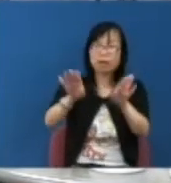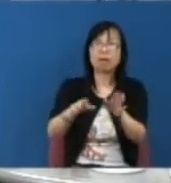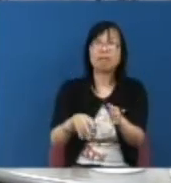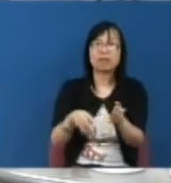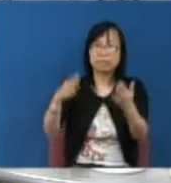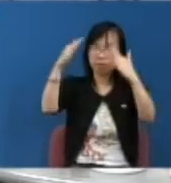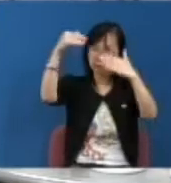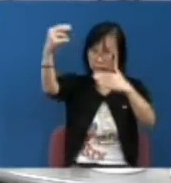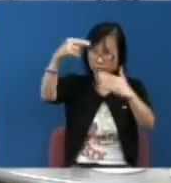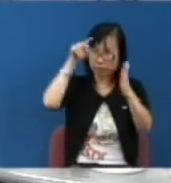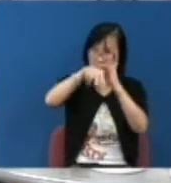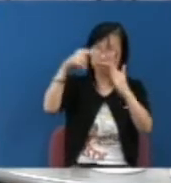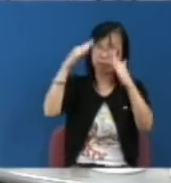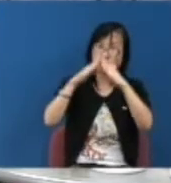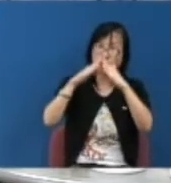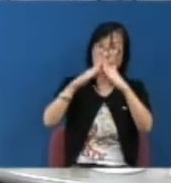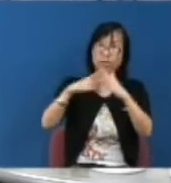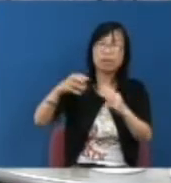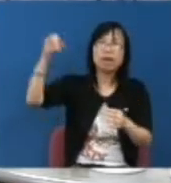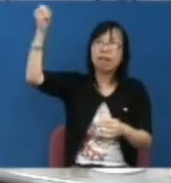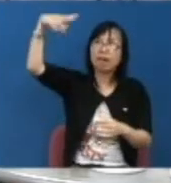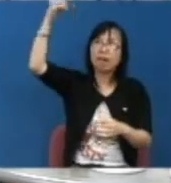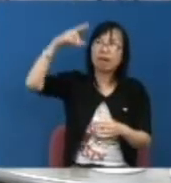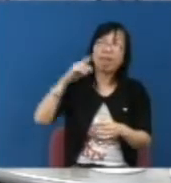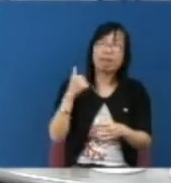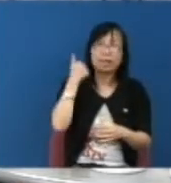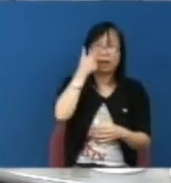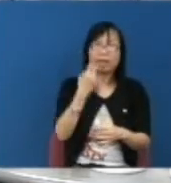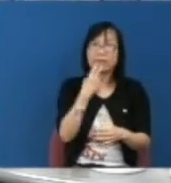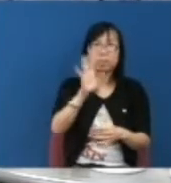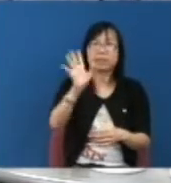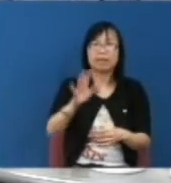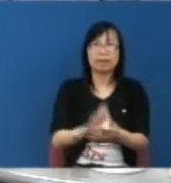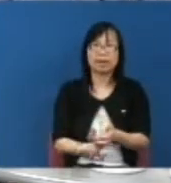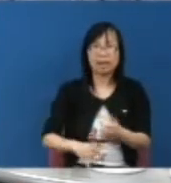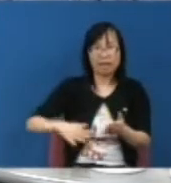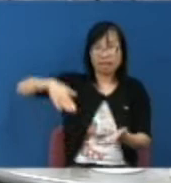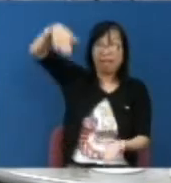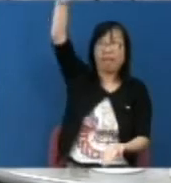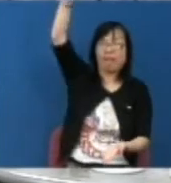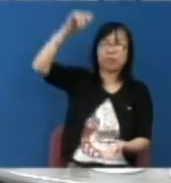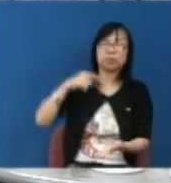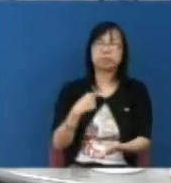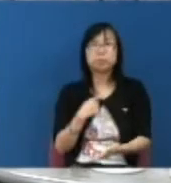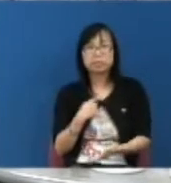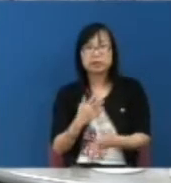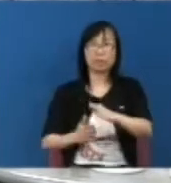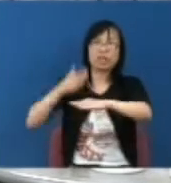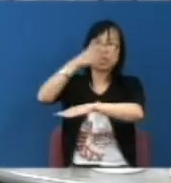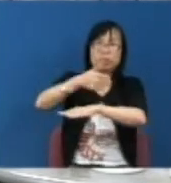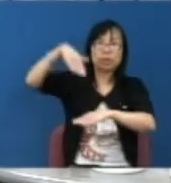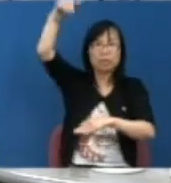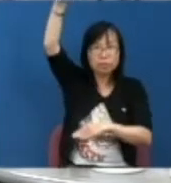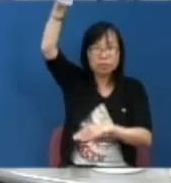屋裏邊，唔使開咁多燈咯。 嗯，又唔使開咁多冷氣。 係啦，同埋樓頂一定要高啊嘛。其實最慘就係咁，我哋超過某一個高度